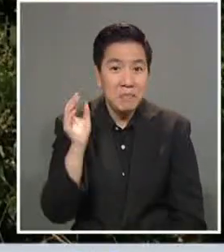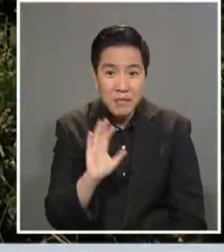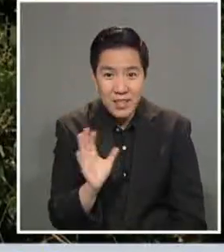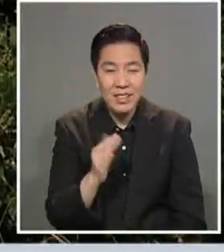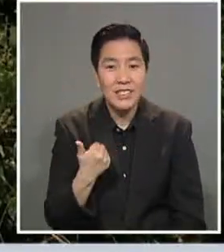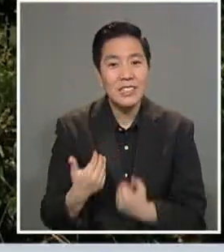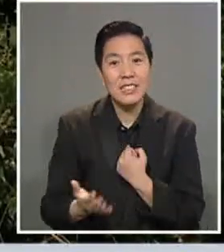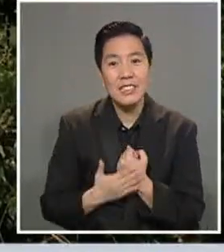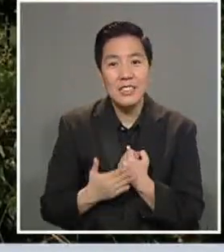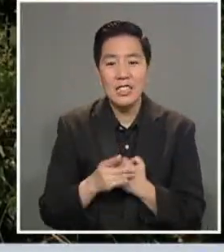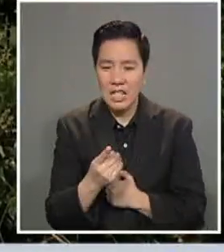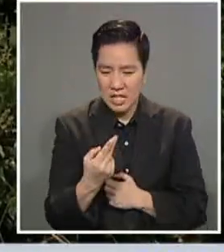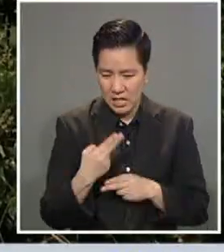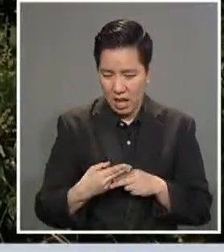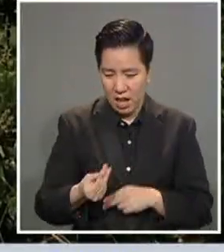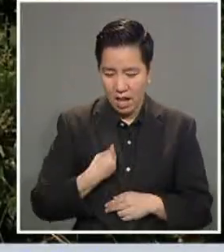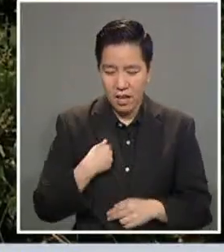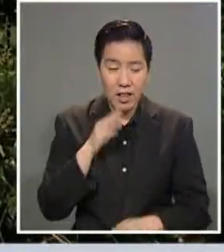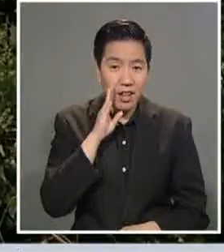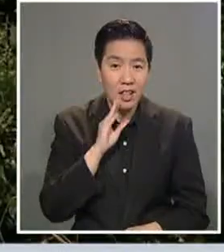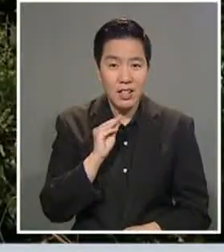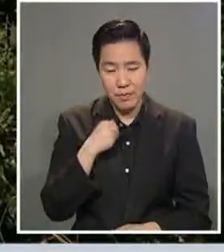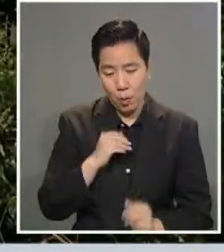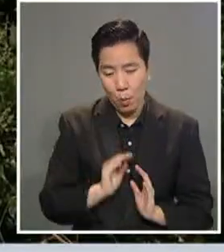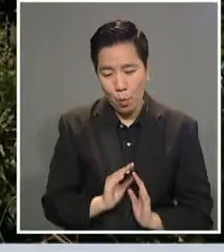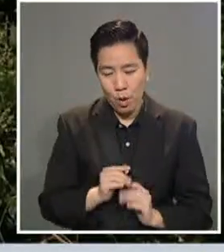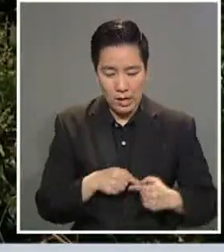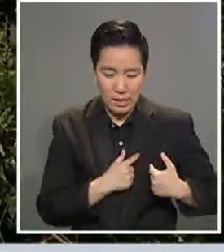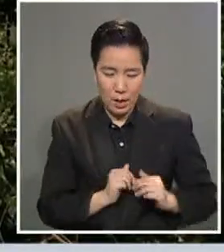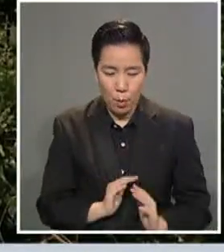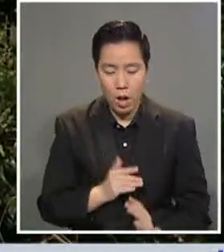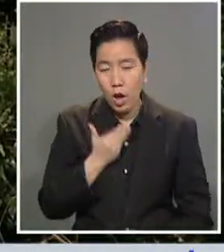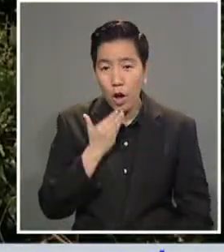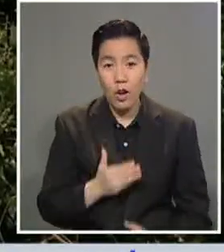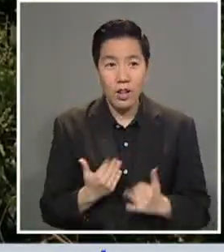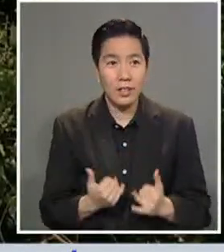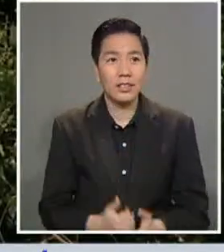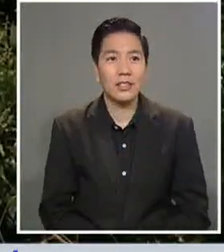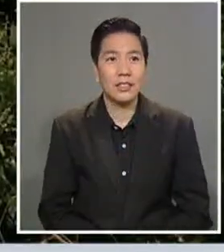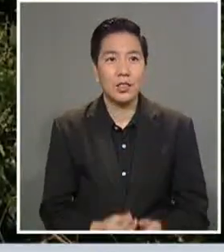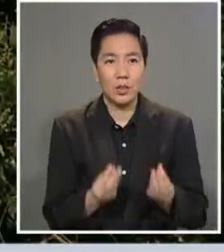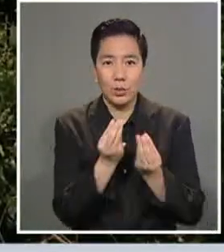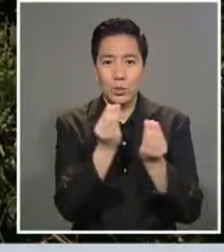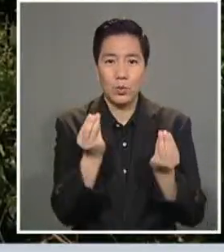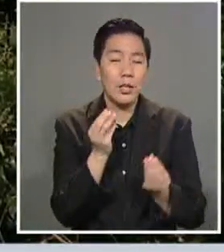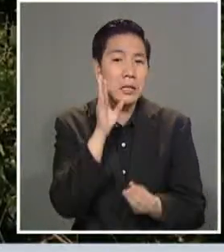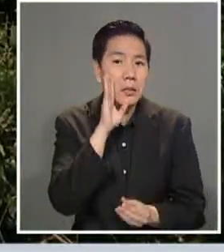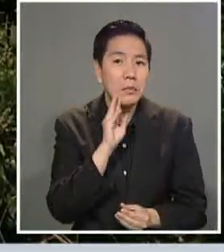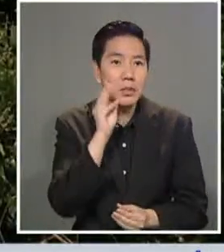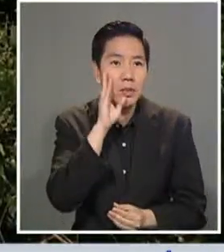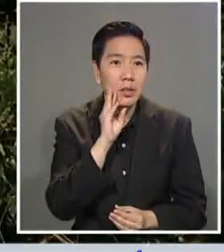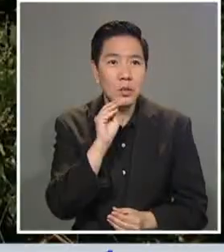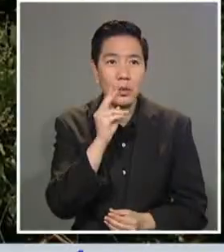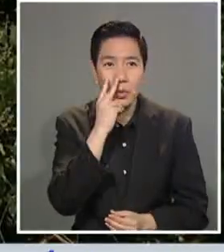ไว้ที่เธอเรียกฉันลำใหญ่แล้วมันเจ็บเอาไว้ในใจใครมาติดลูกเยอะๆ อุ้ยลำใหญ่